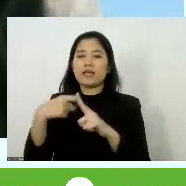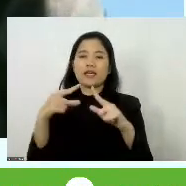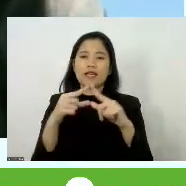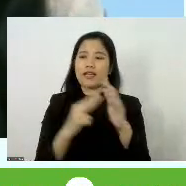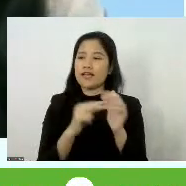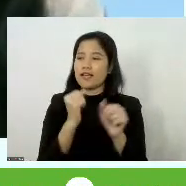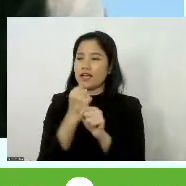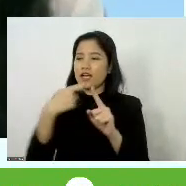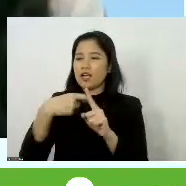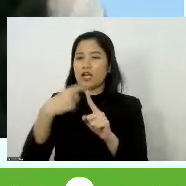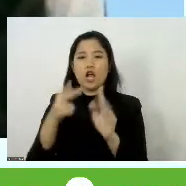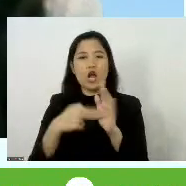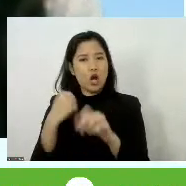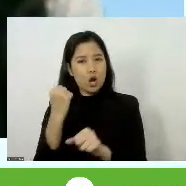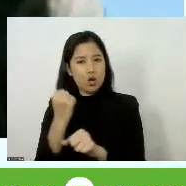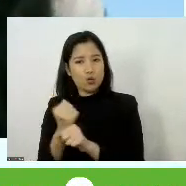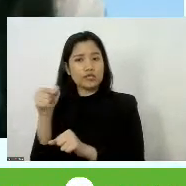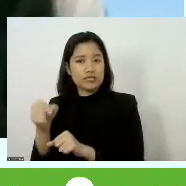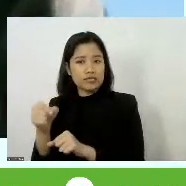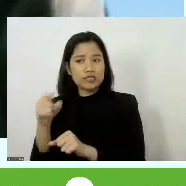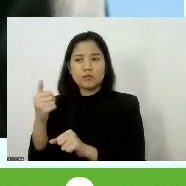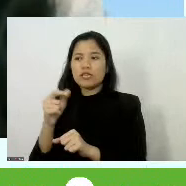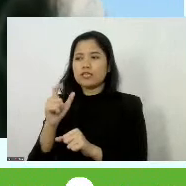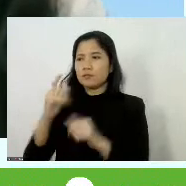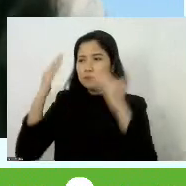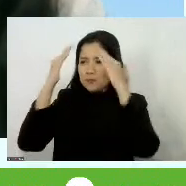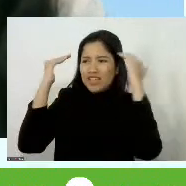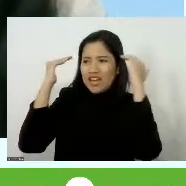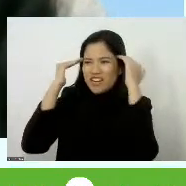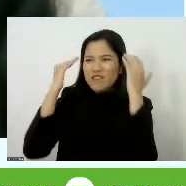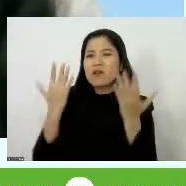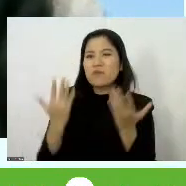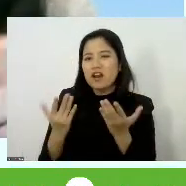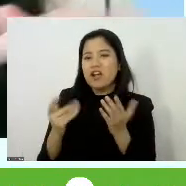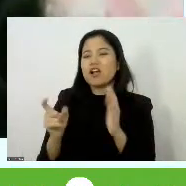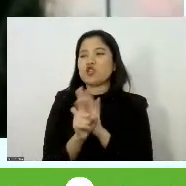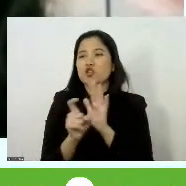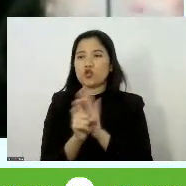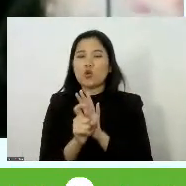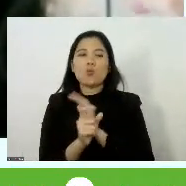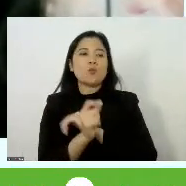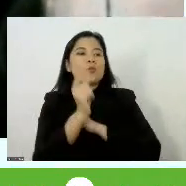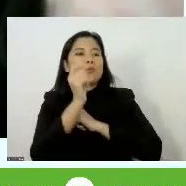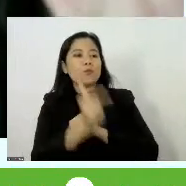ini gimana ya metode mantannya atau kita kalau misalnya beli